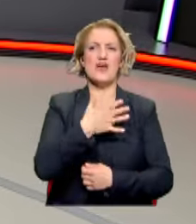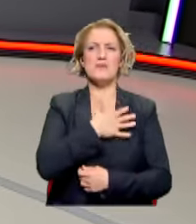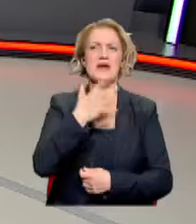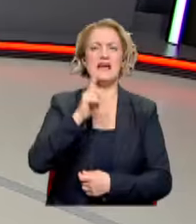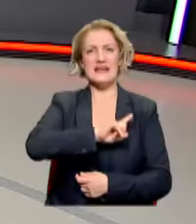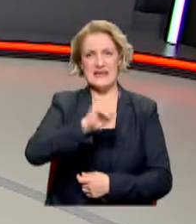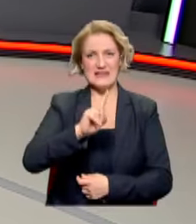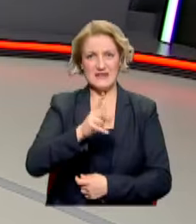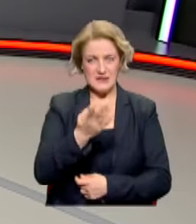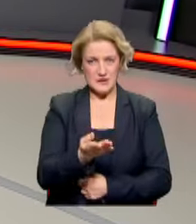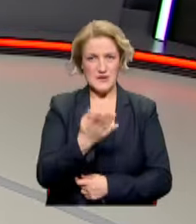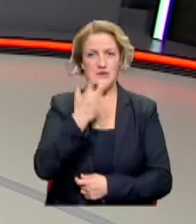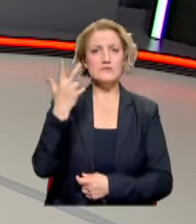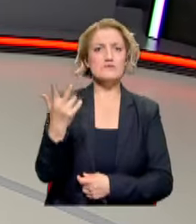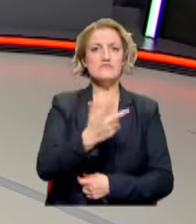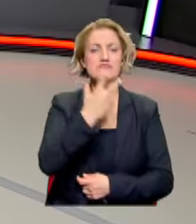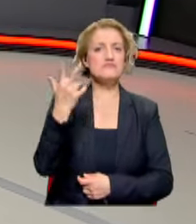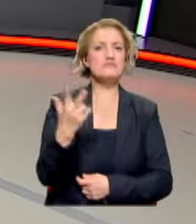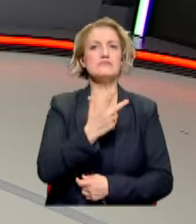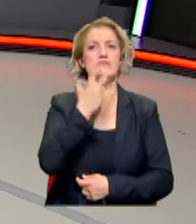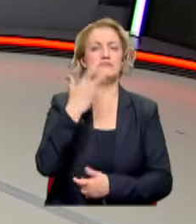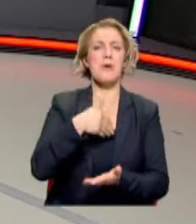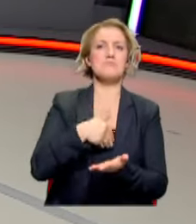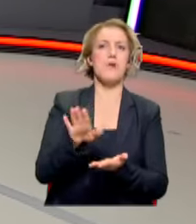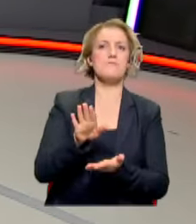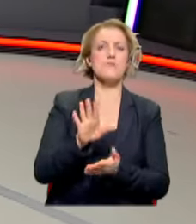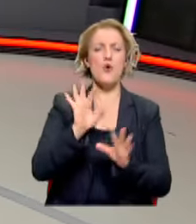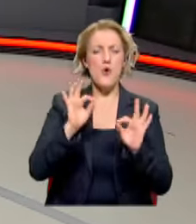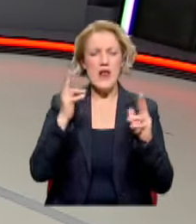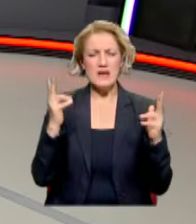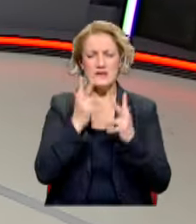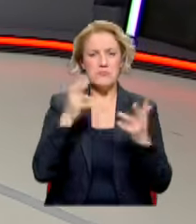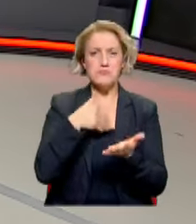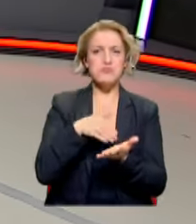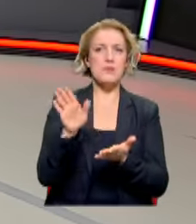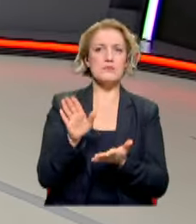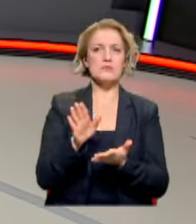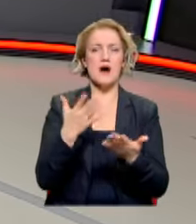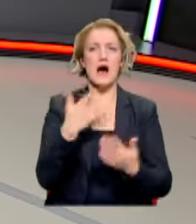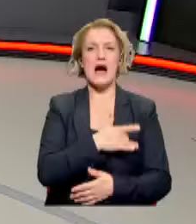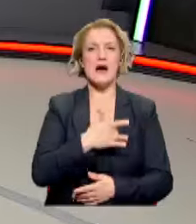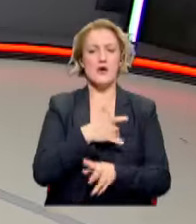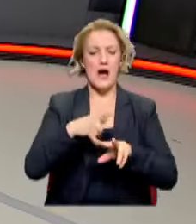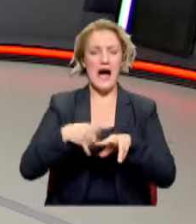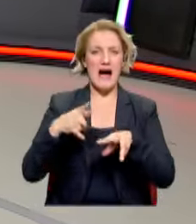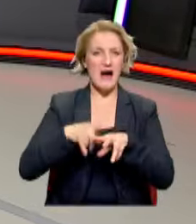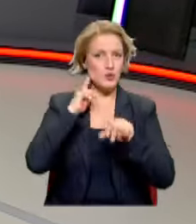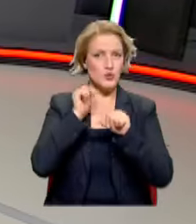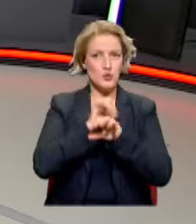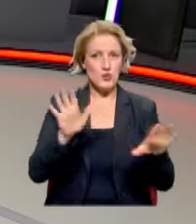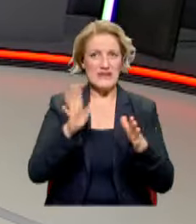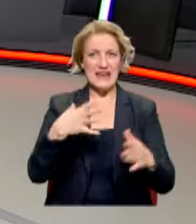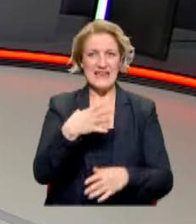CHP'nin itirazı jet hızıyla reddedildi. Öyle jet hızıyla reddedildi ki Anadolu Ajansı duyurdu.